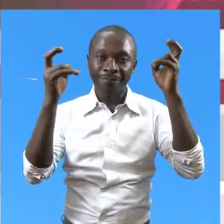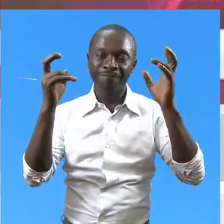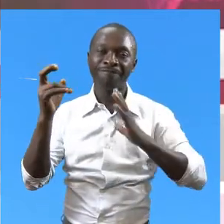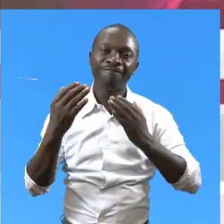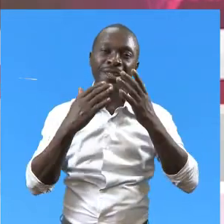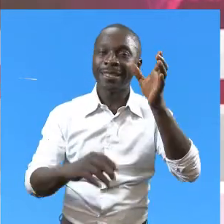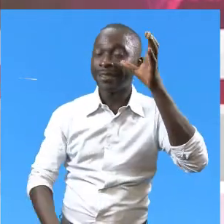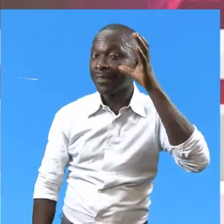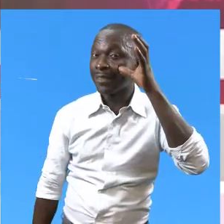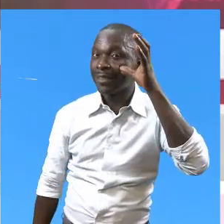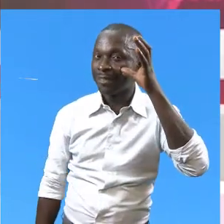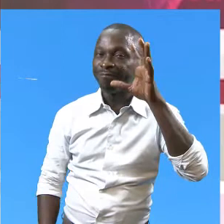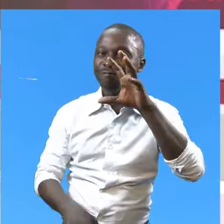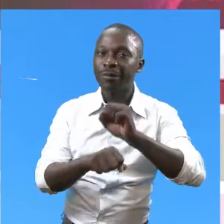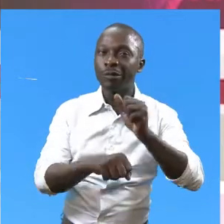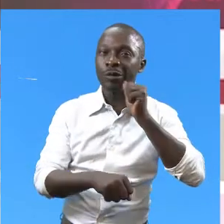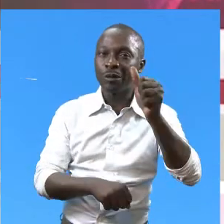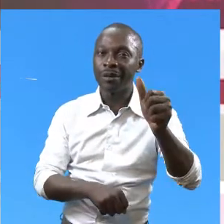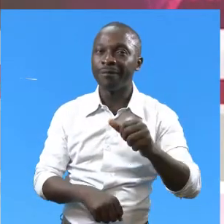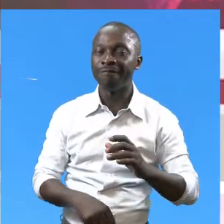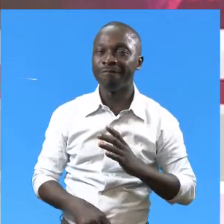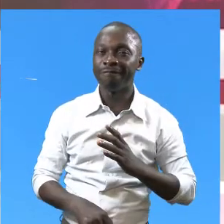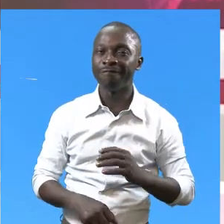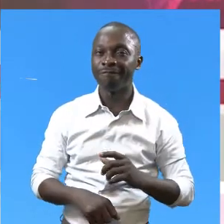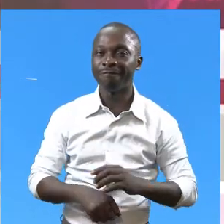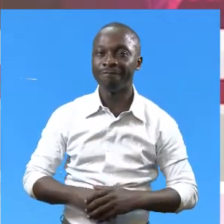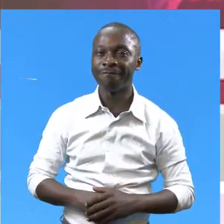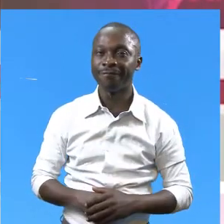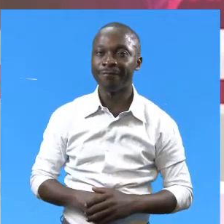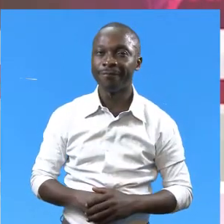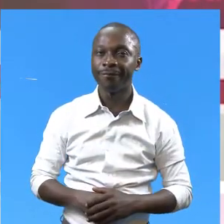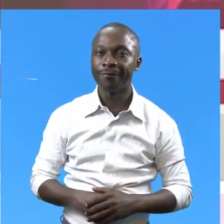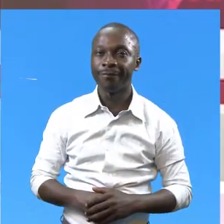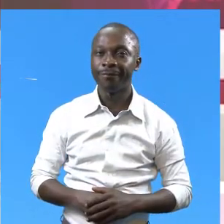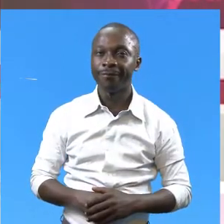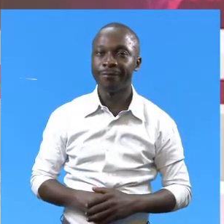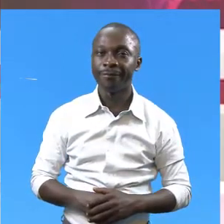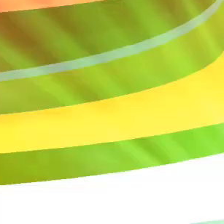ce journal. Merci de l'avoir écouté et retrouvons-nous demain, 20h.